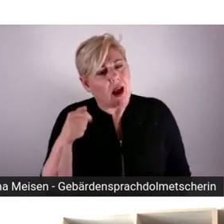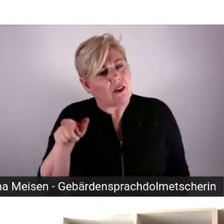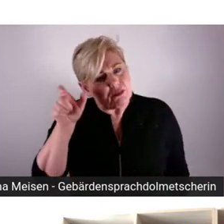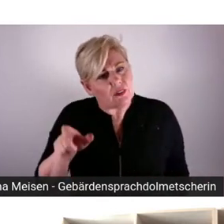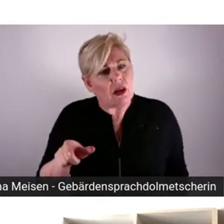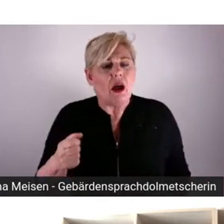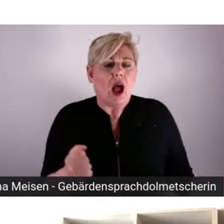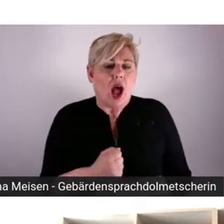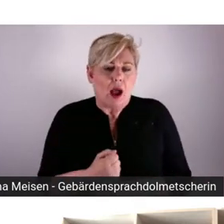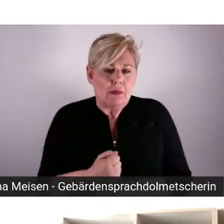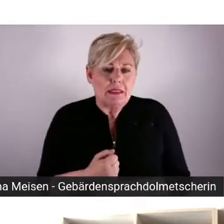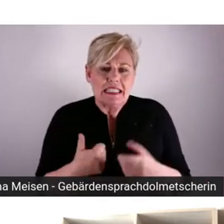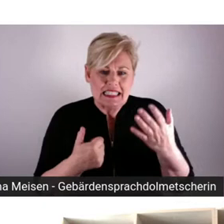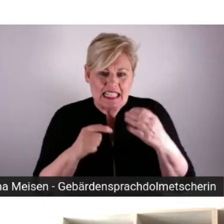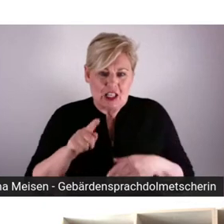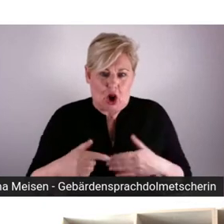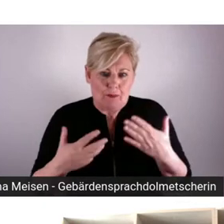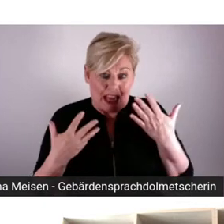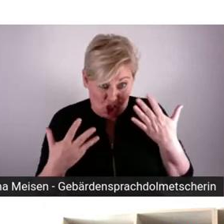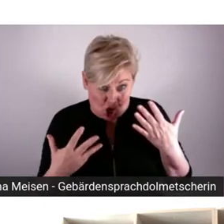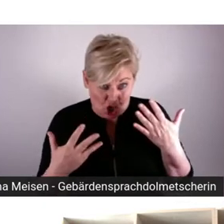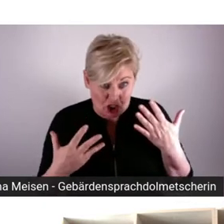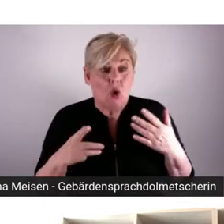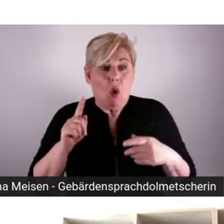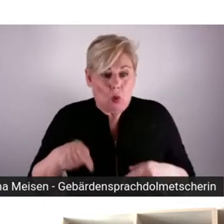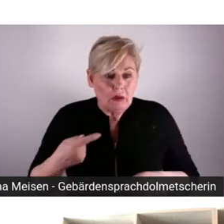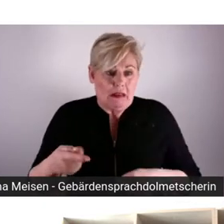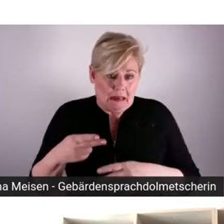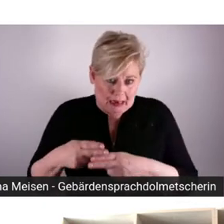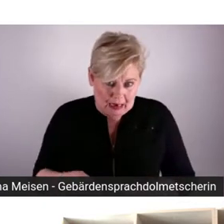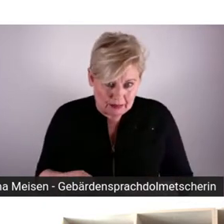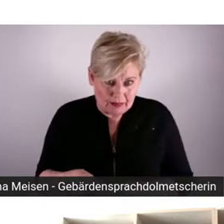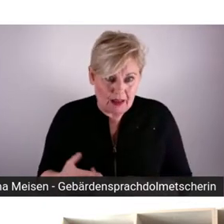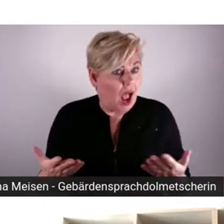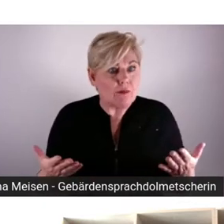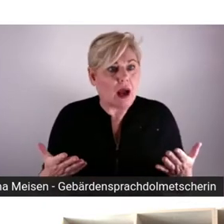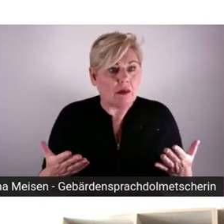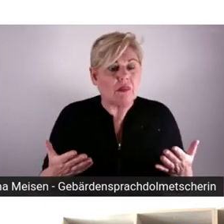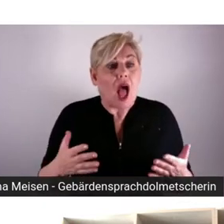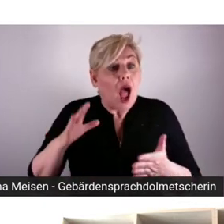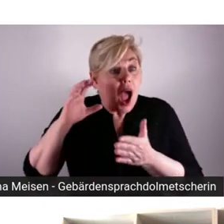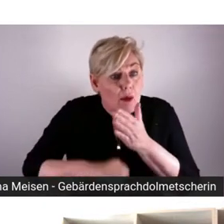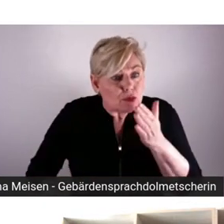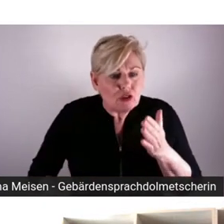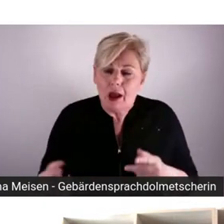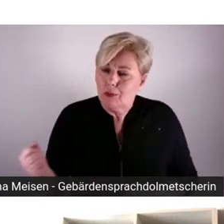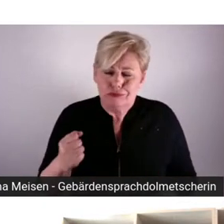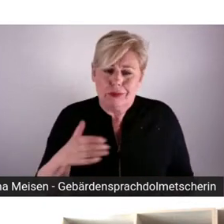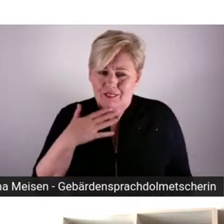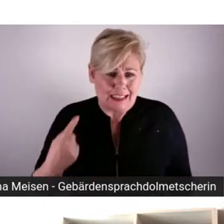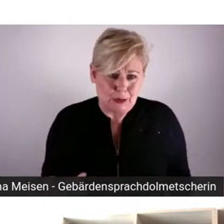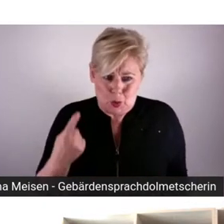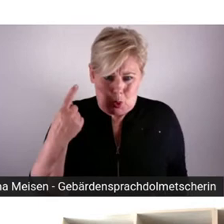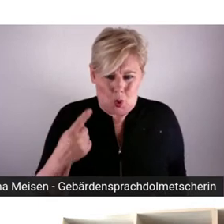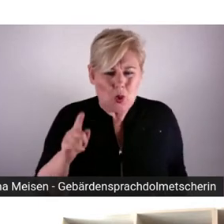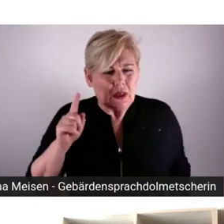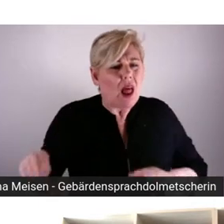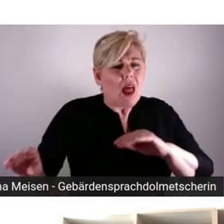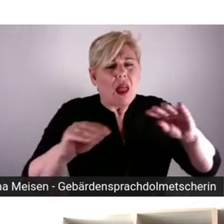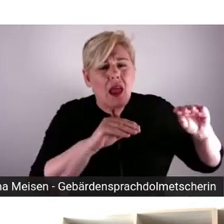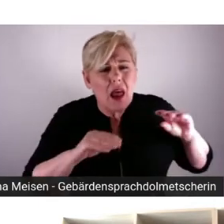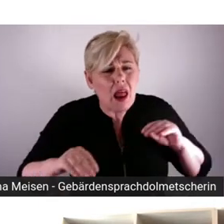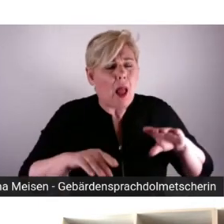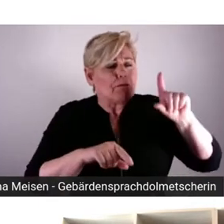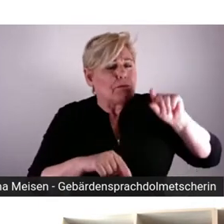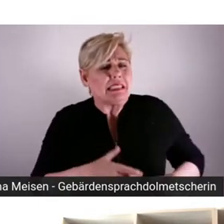sie 60,9 ist. Und dann geht sie in Rente, aber eben zu hohen Abschlägen. Und ich finde, dieses ganze Gerede von der Mindestlohn